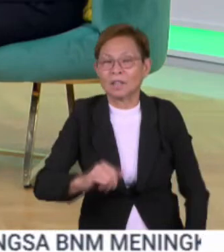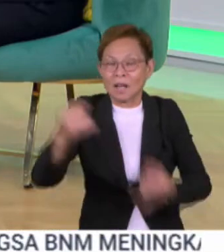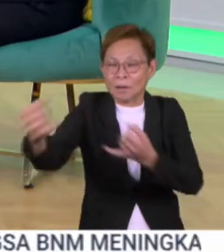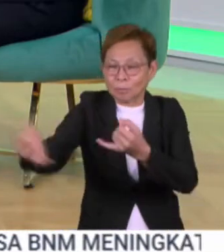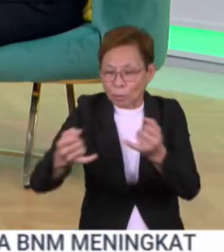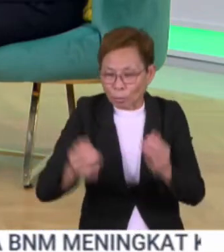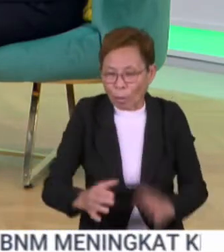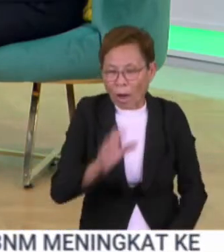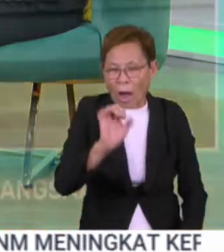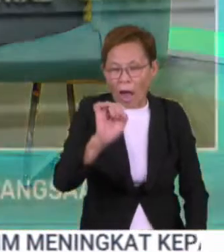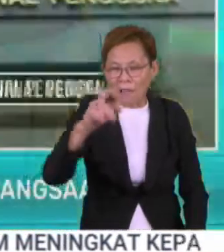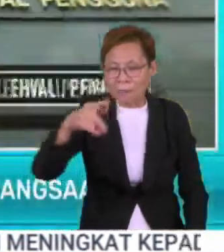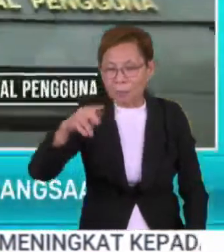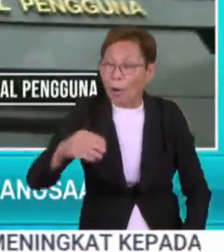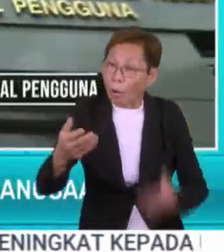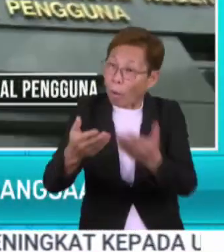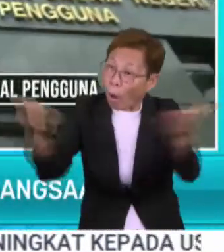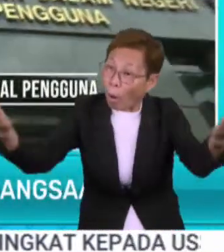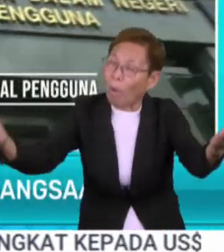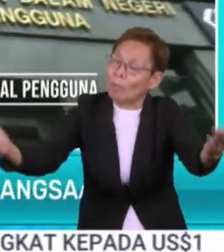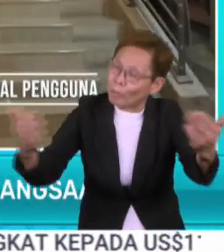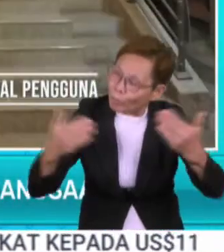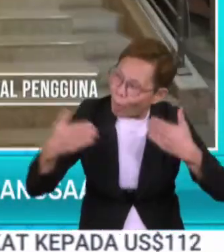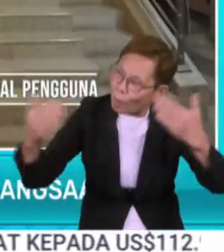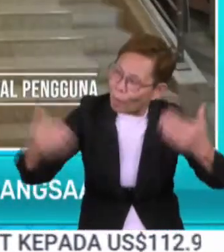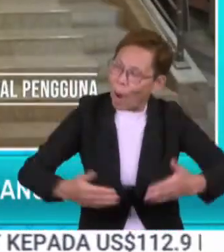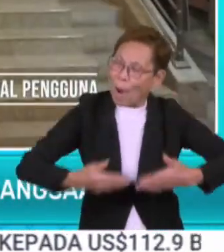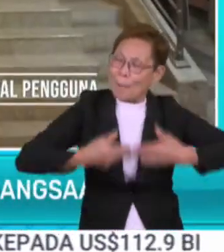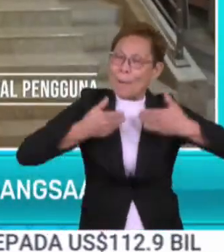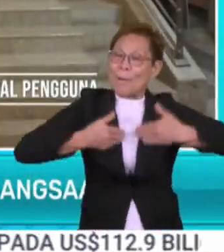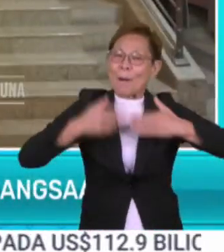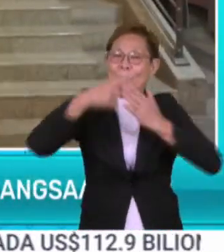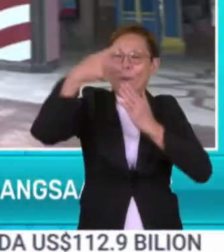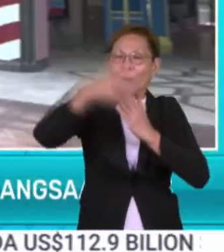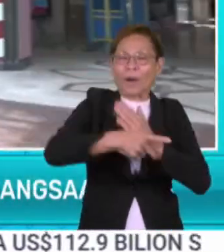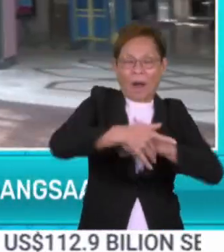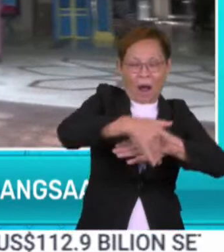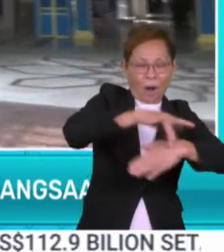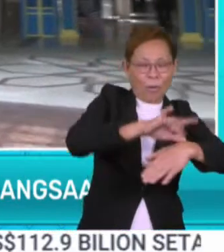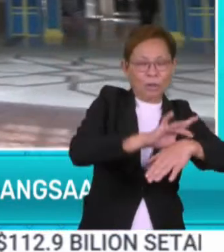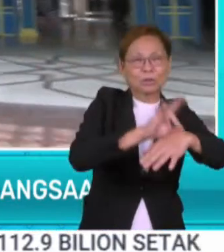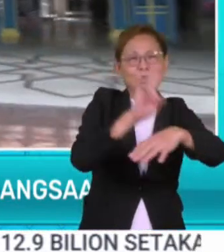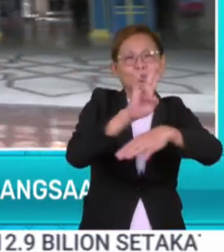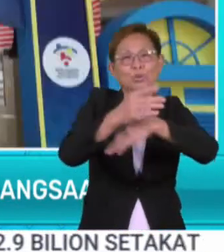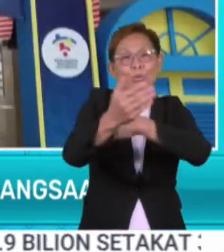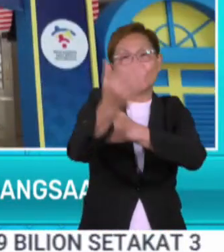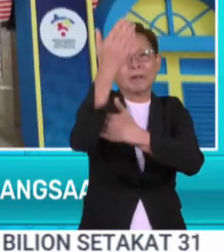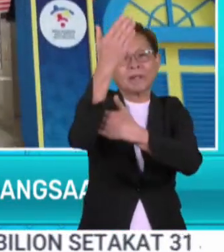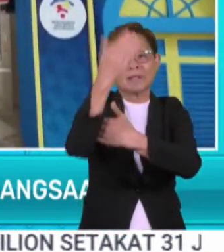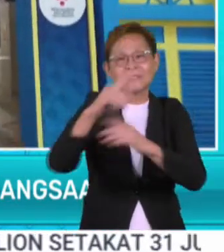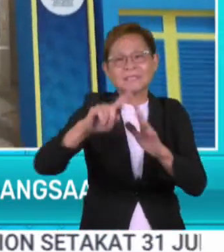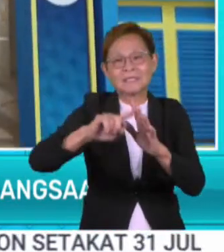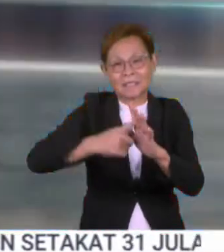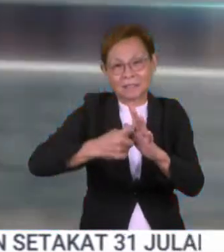Selamat pagi Malaysia orang ramai di alu-alukan hadir memeriahkan program yang bermula saat 7 pagi